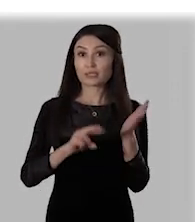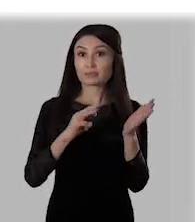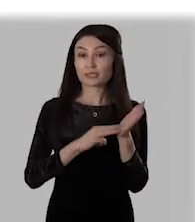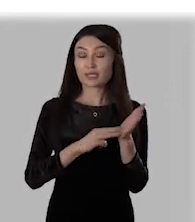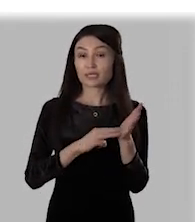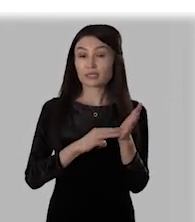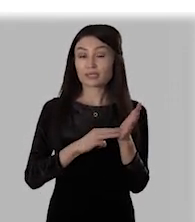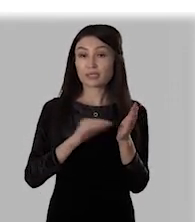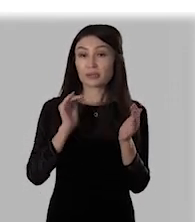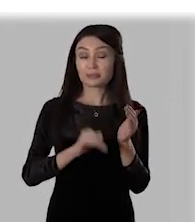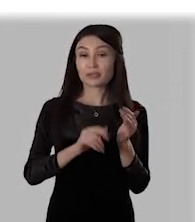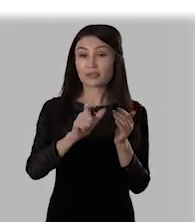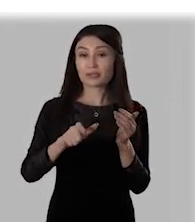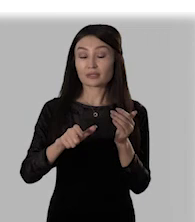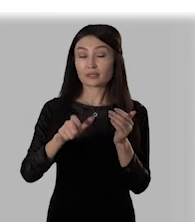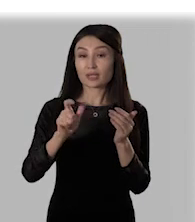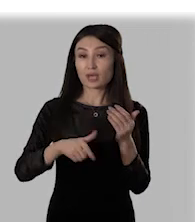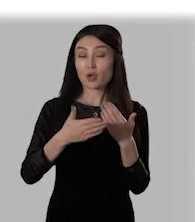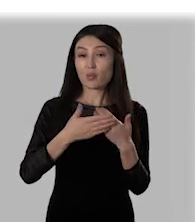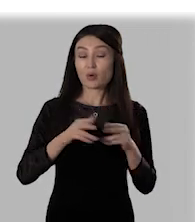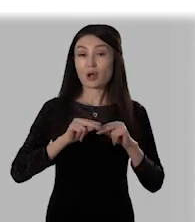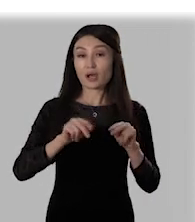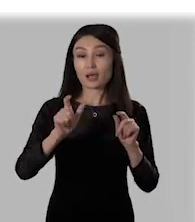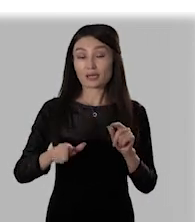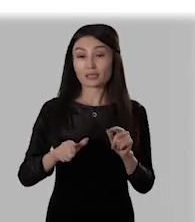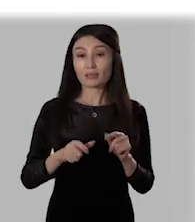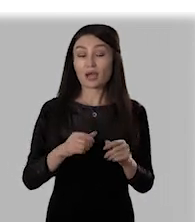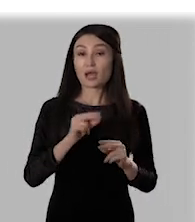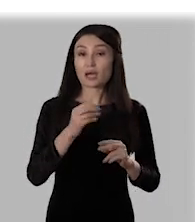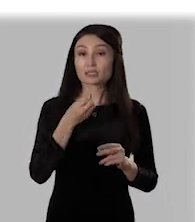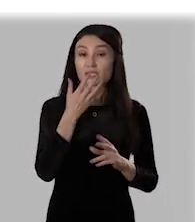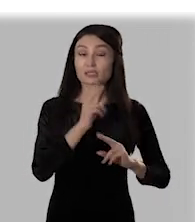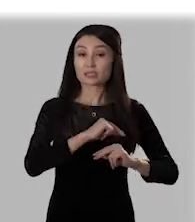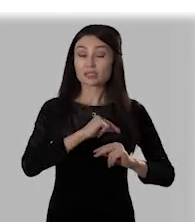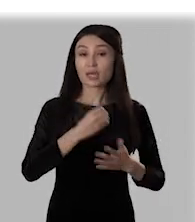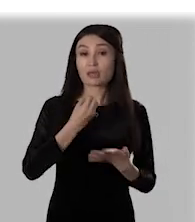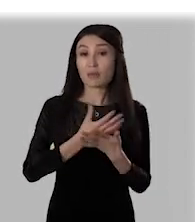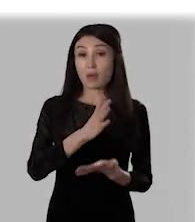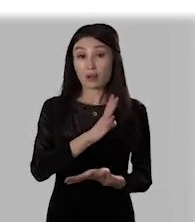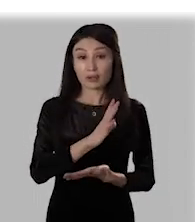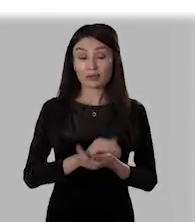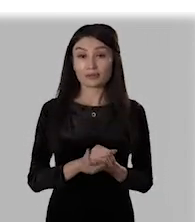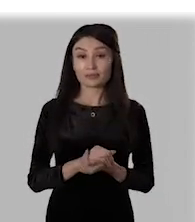78 000дей мугалим жакшы иштегени бааланган деп айтсак болобу?